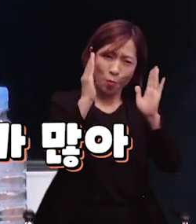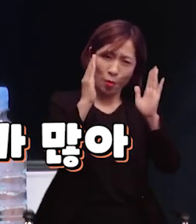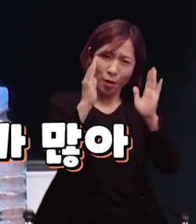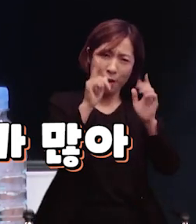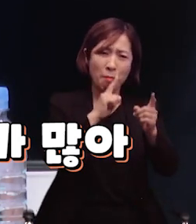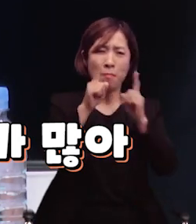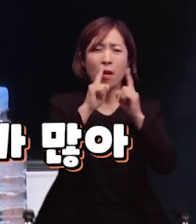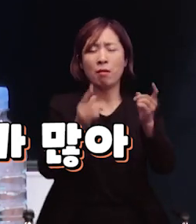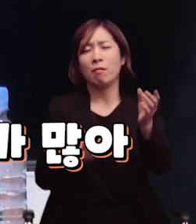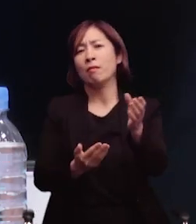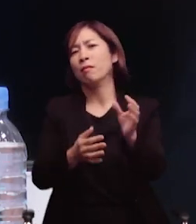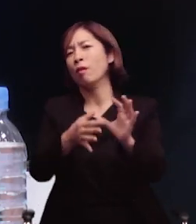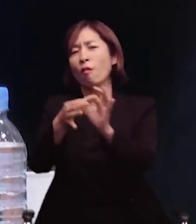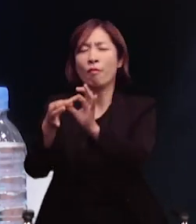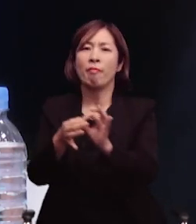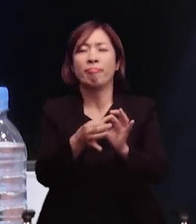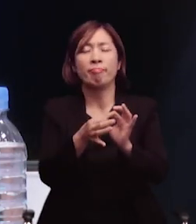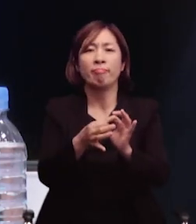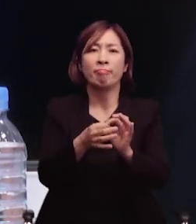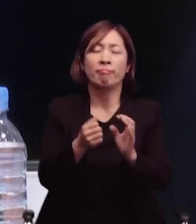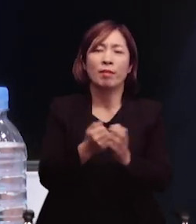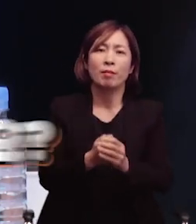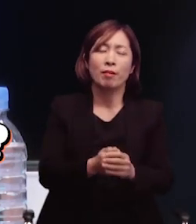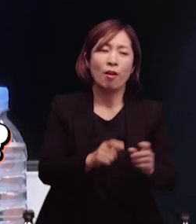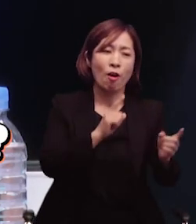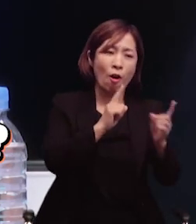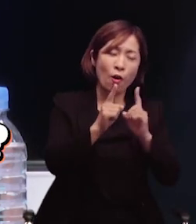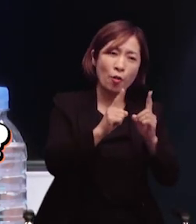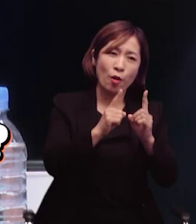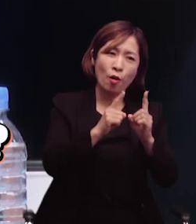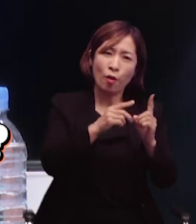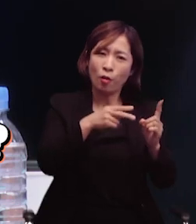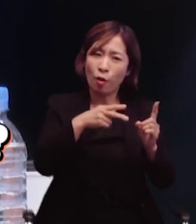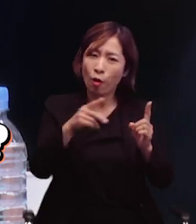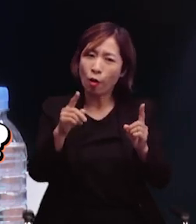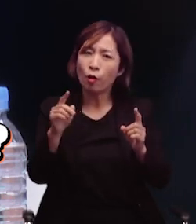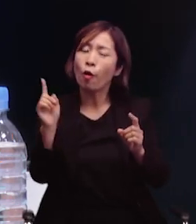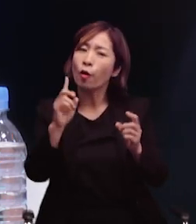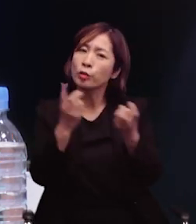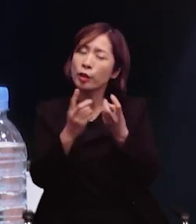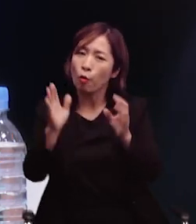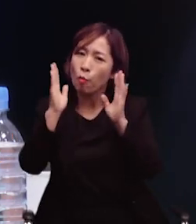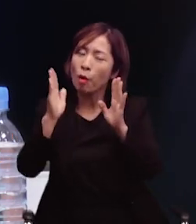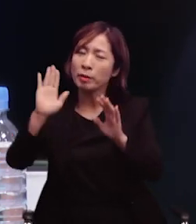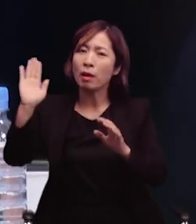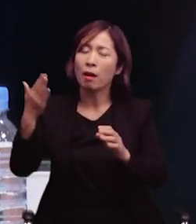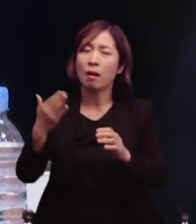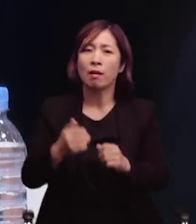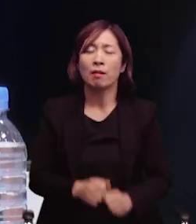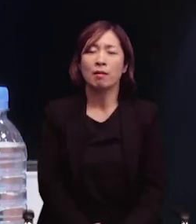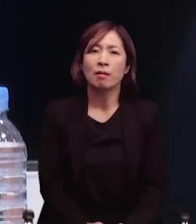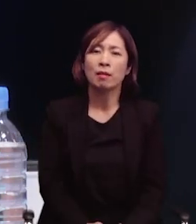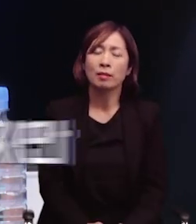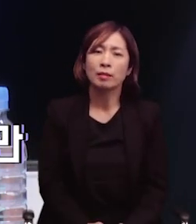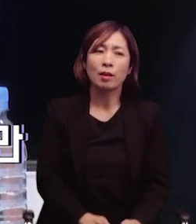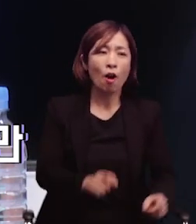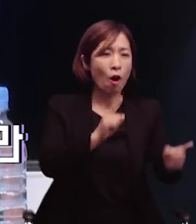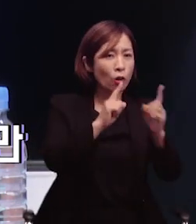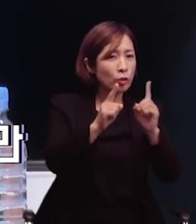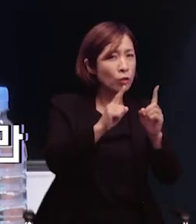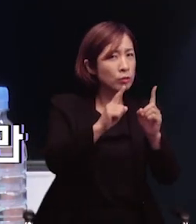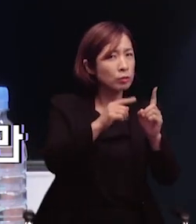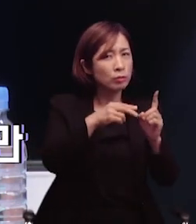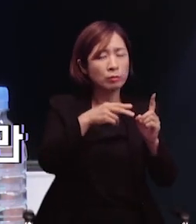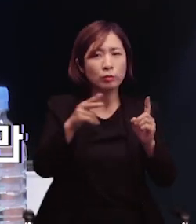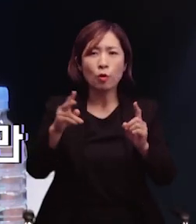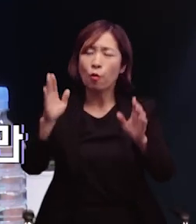나올 때가 많아요 언어를 어떻게 공부하면 좋을까요 근데 언어는 공부하고